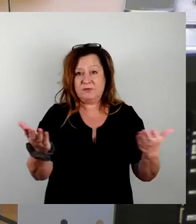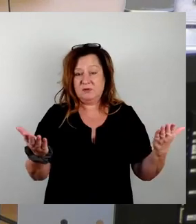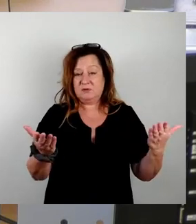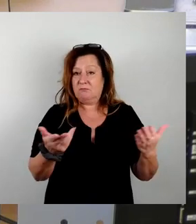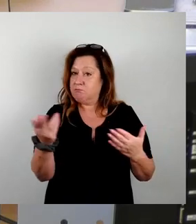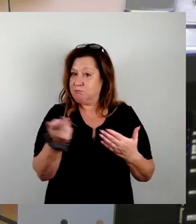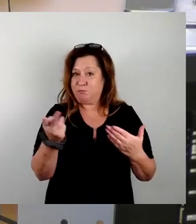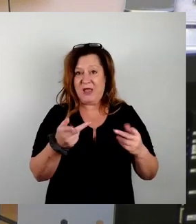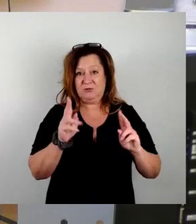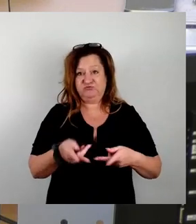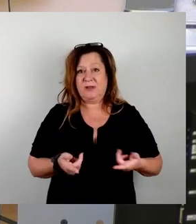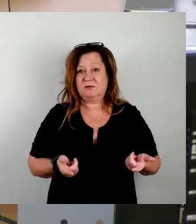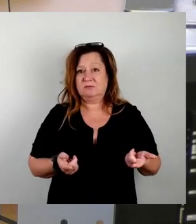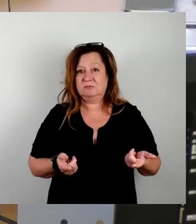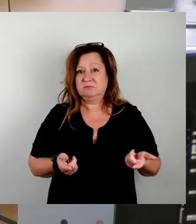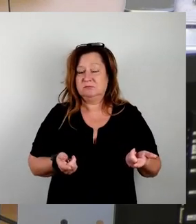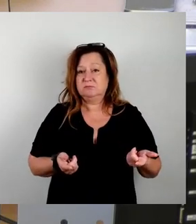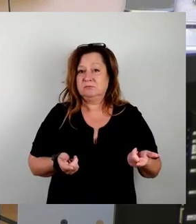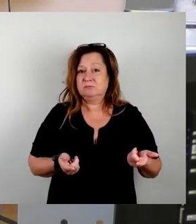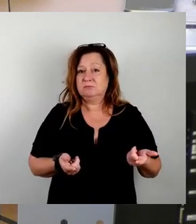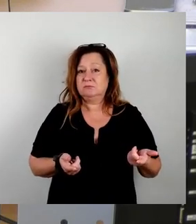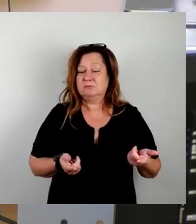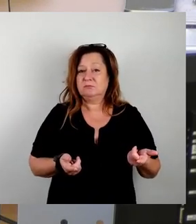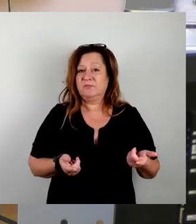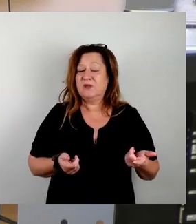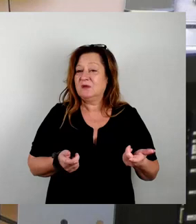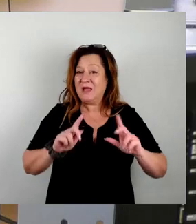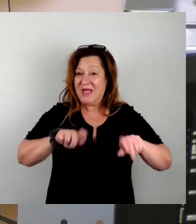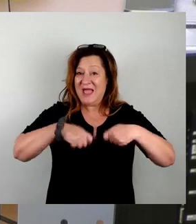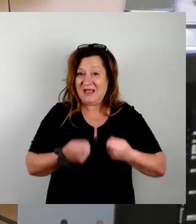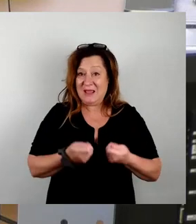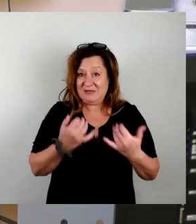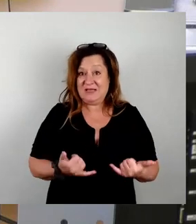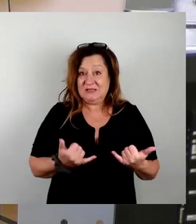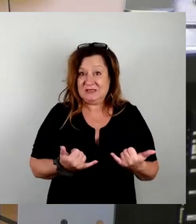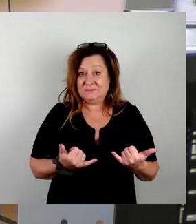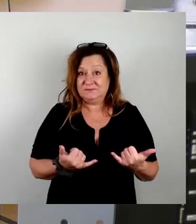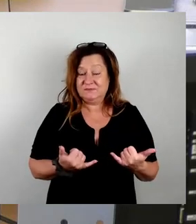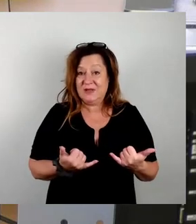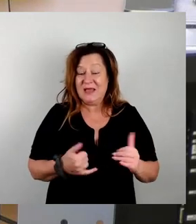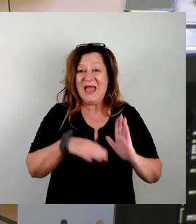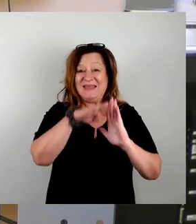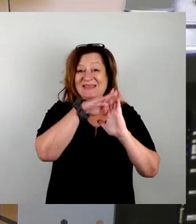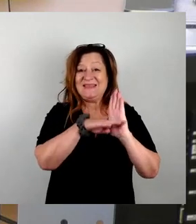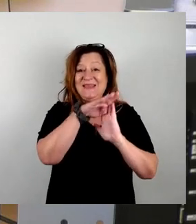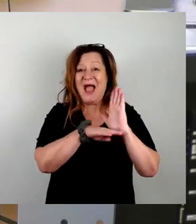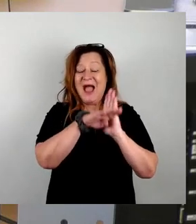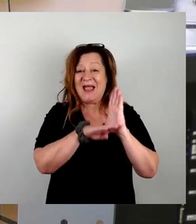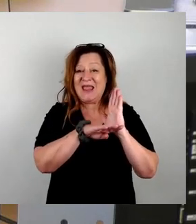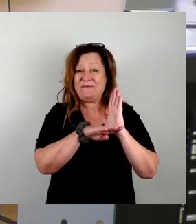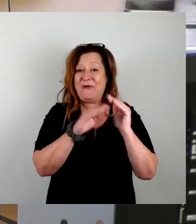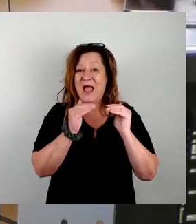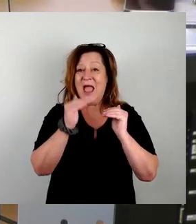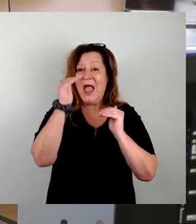Verkehrs in Dresden da ist. Und das Ergebnis ist jetzt, wir haben eine Tariferhöhung ohne jede